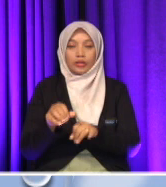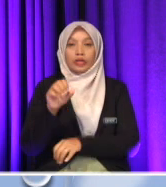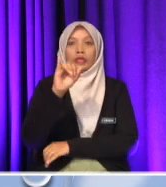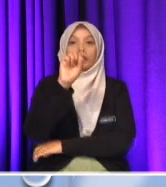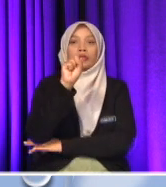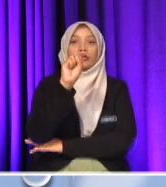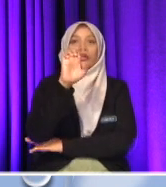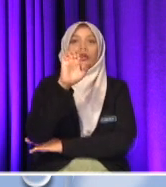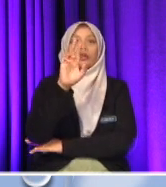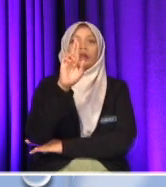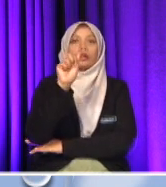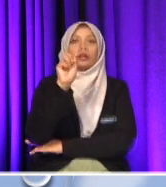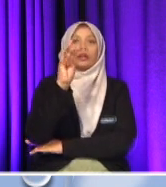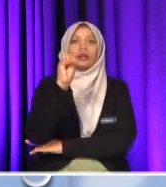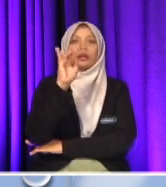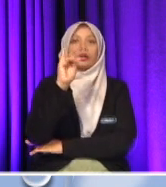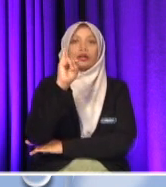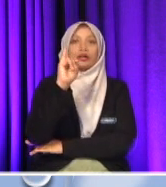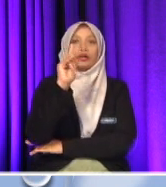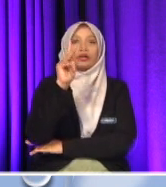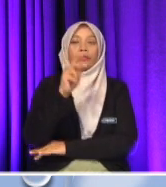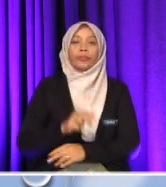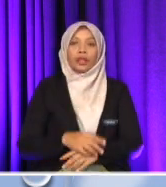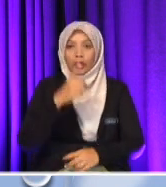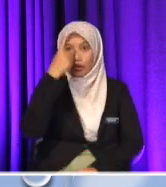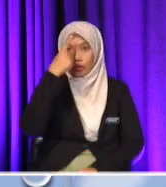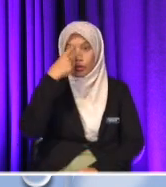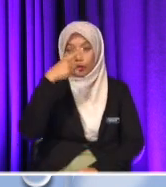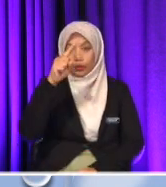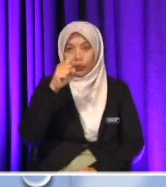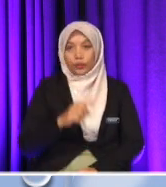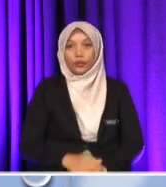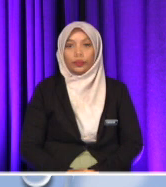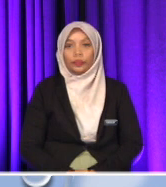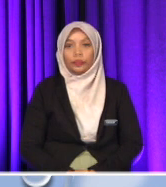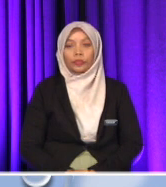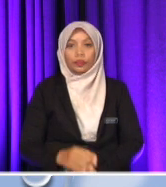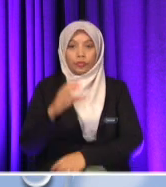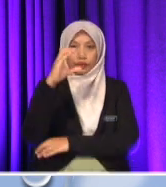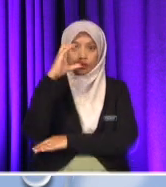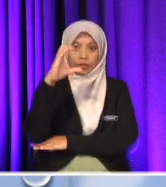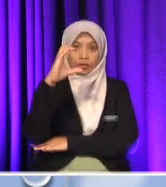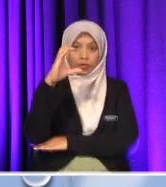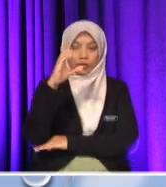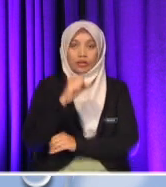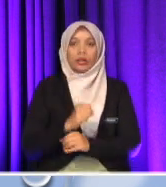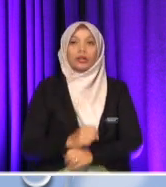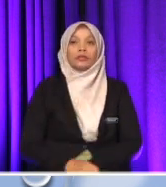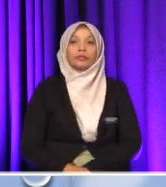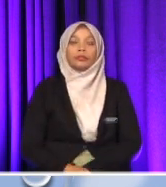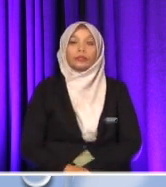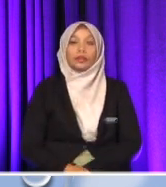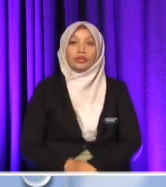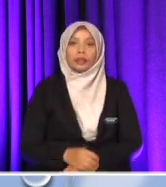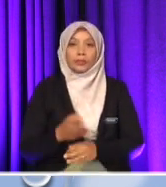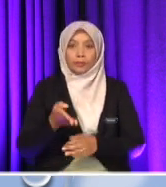Okey. Okey, kita tengok untuk kemuatan iaitu simbol dia adalah C, merupakan sifat penentangan terhadap